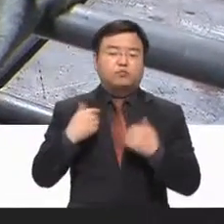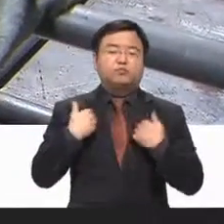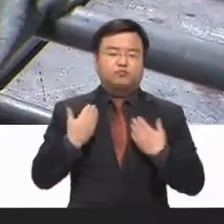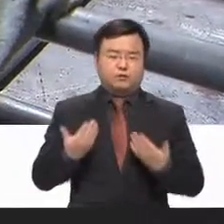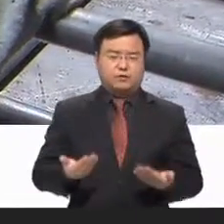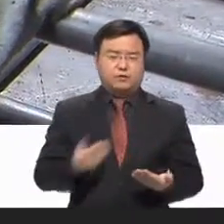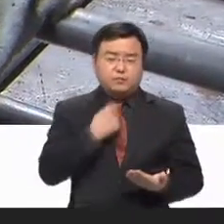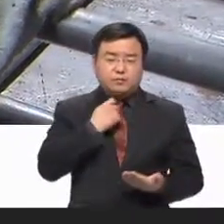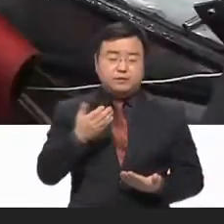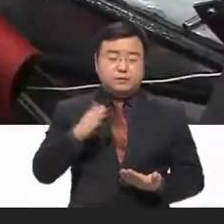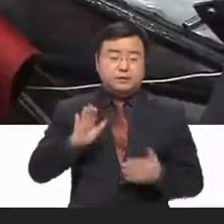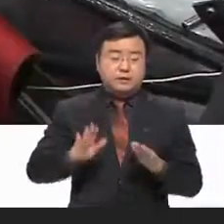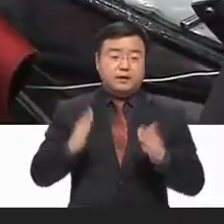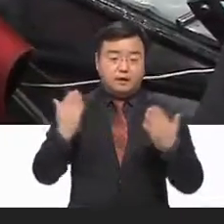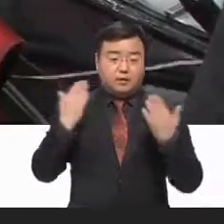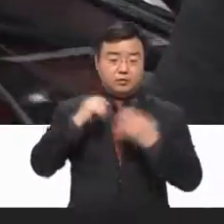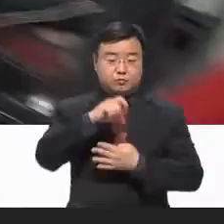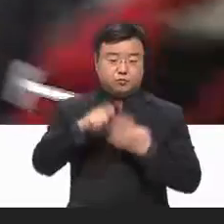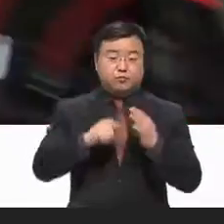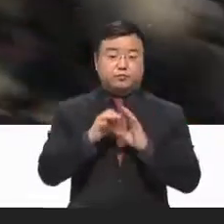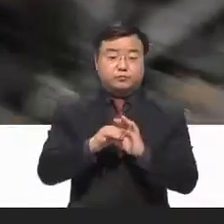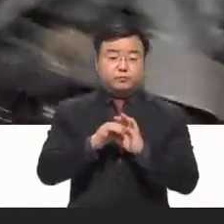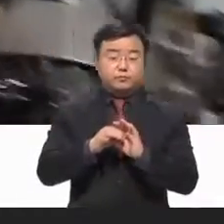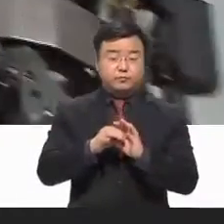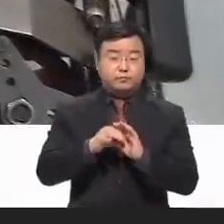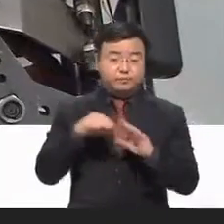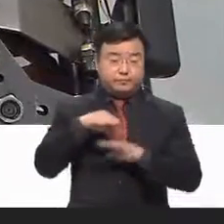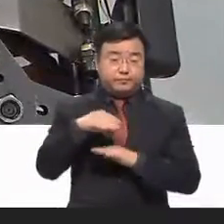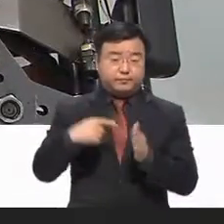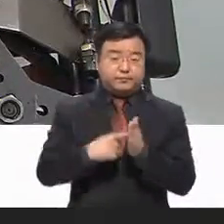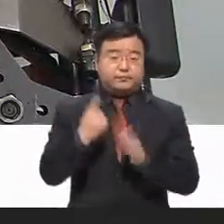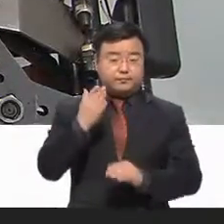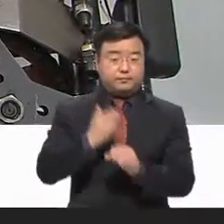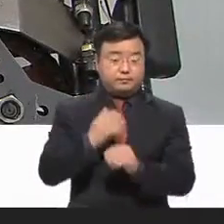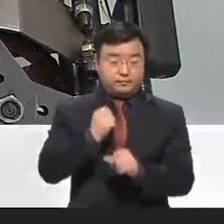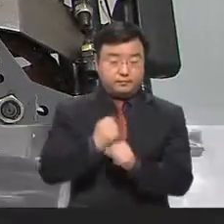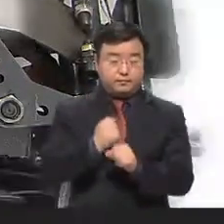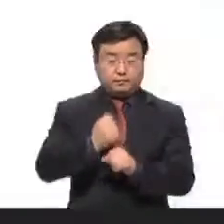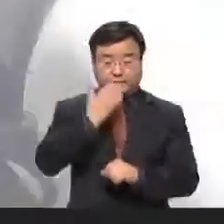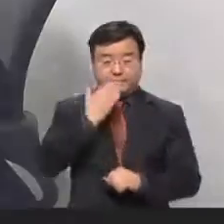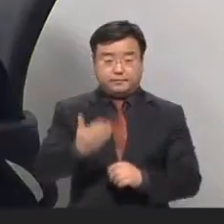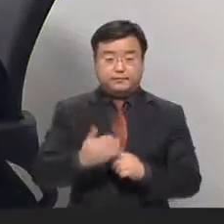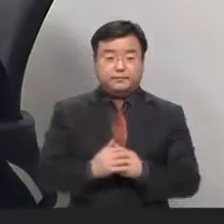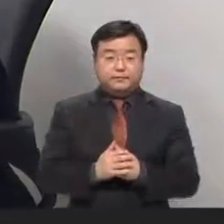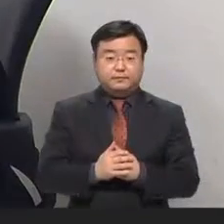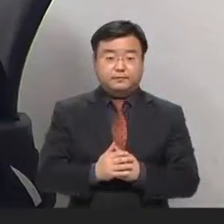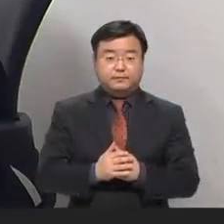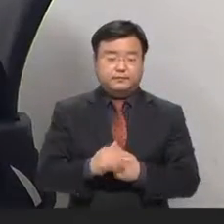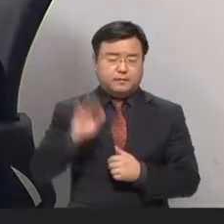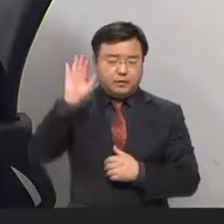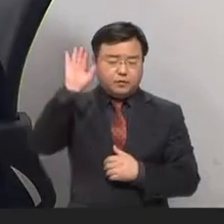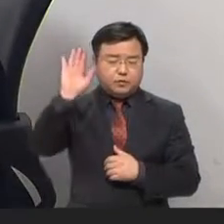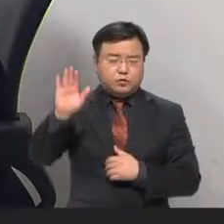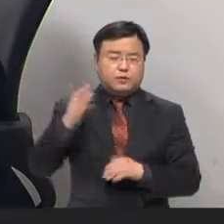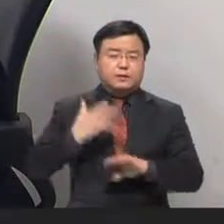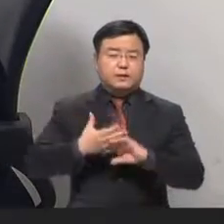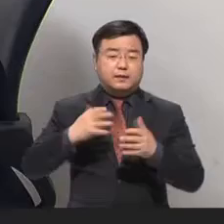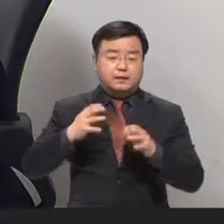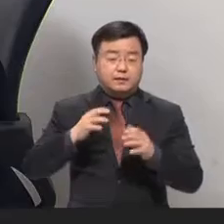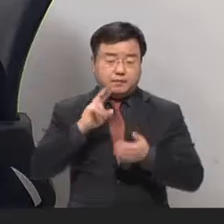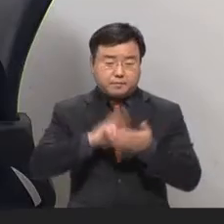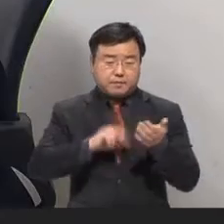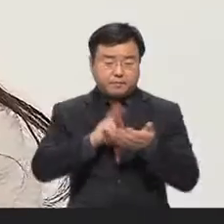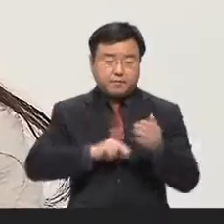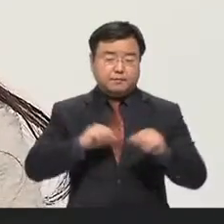학교 프로그램을 통해서 차를 학기 중에도 만들 수 있게 되었습니다. 장차 해외 마케팅 업무를 하고